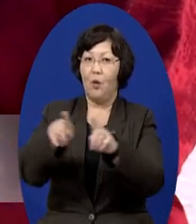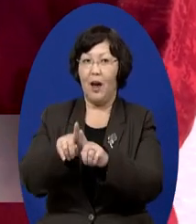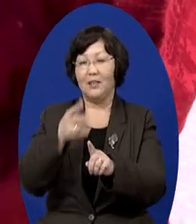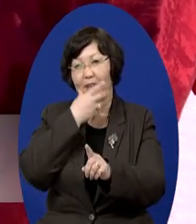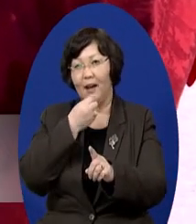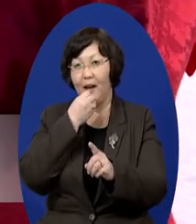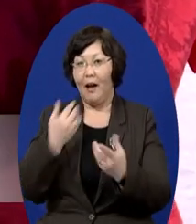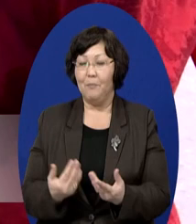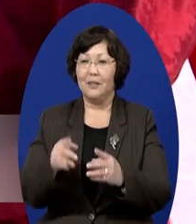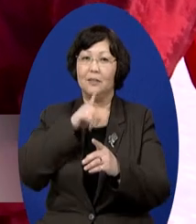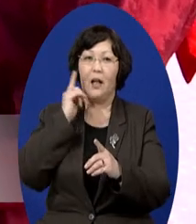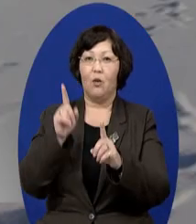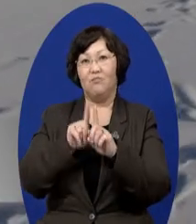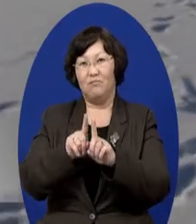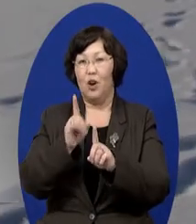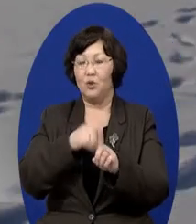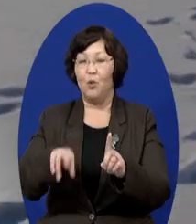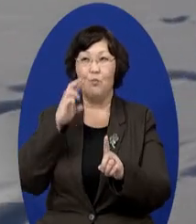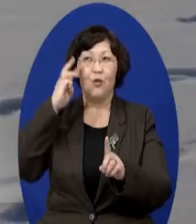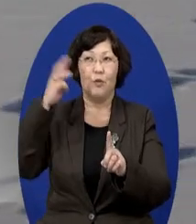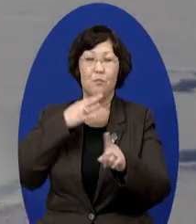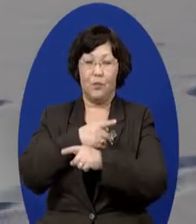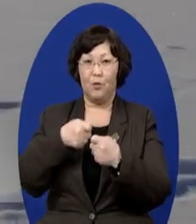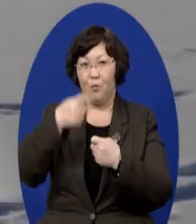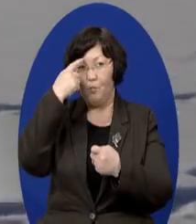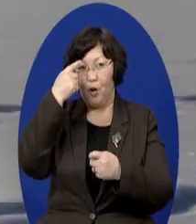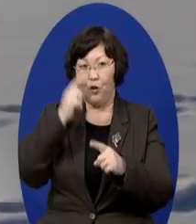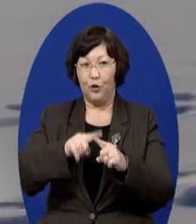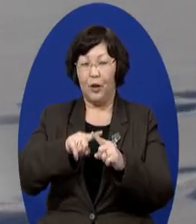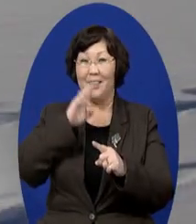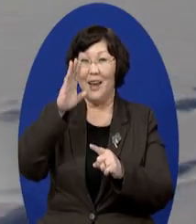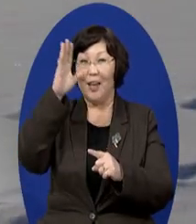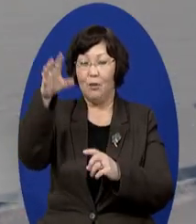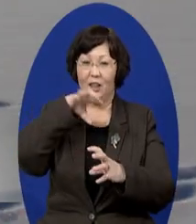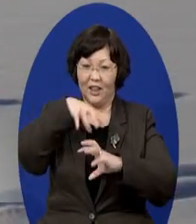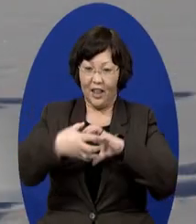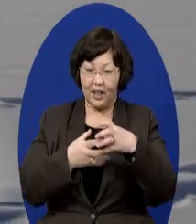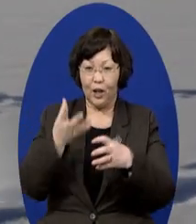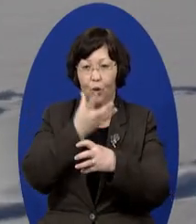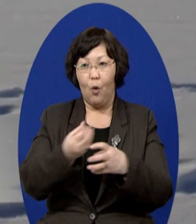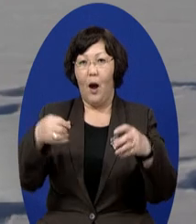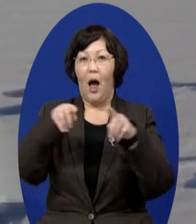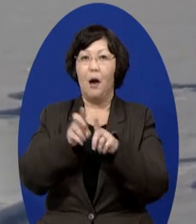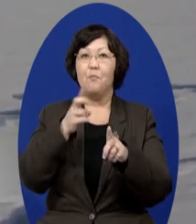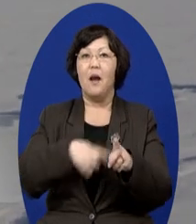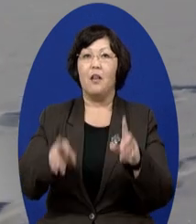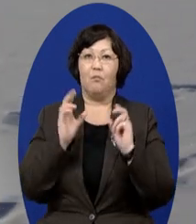залуу хосуудын мөрөөдөл биелж Монголын хөдөө дэлхийн брэнд болох цаг ойрхон гэж нутгийнхан нь бэлгшээж